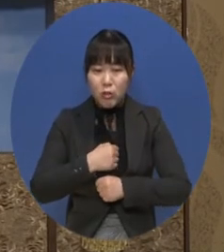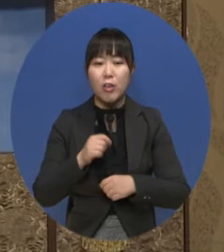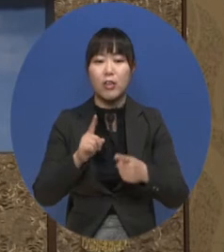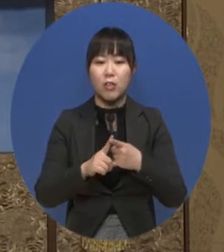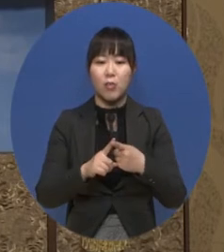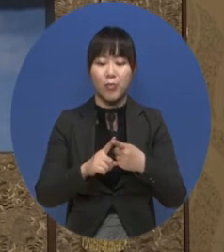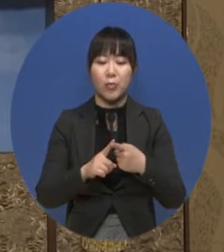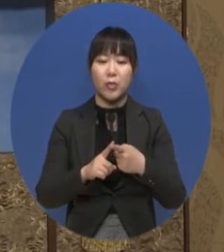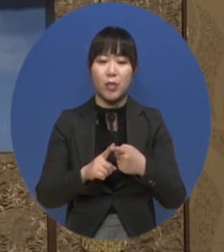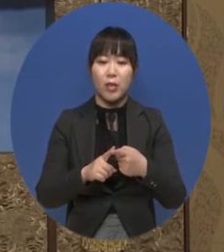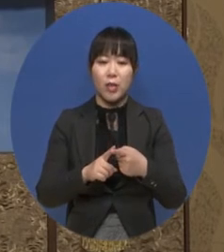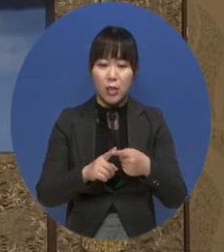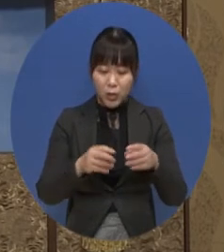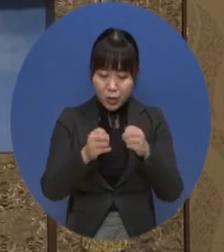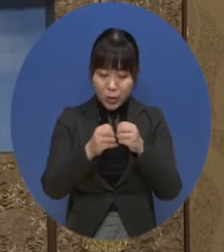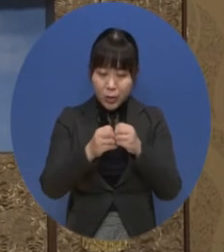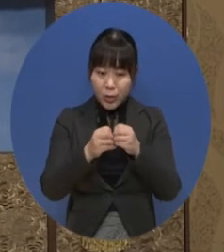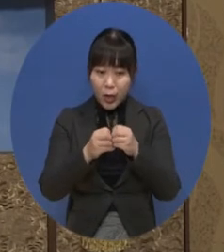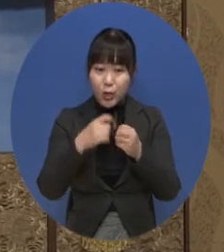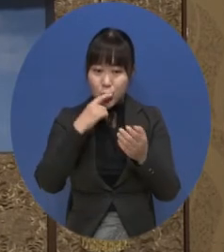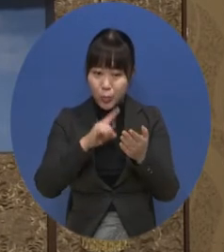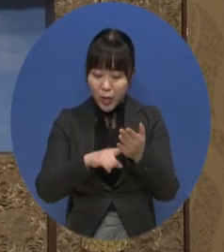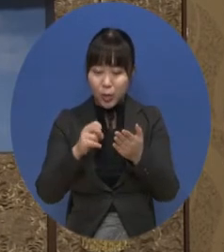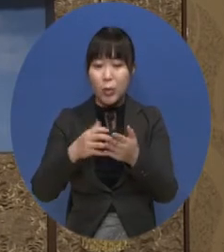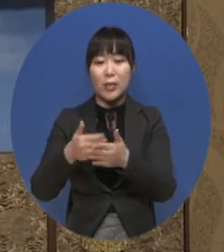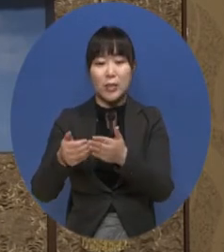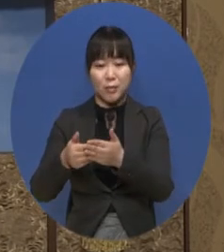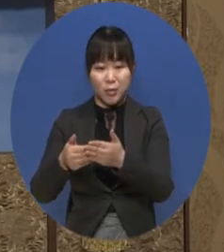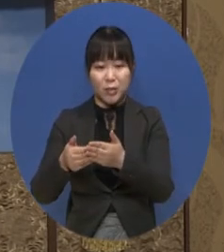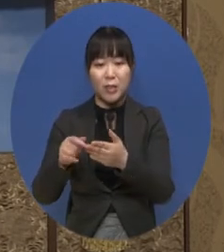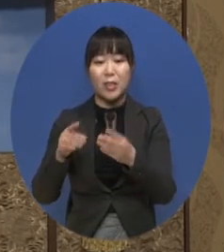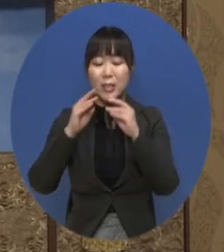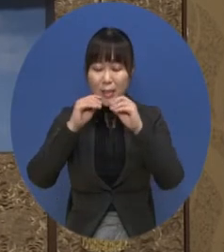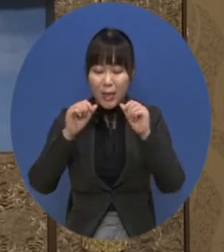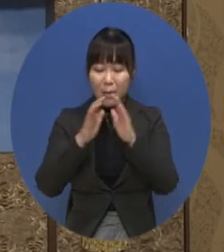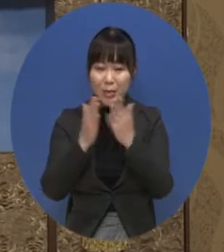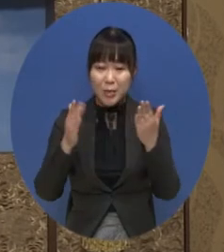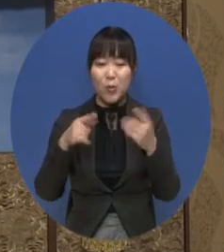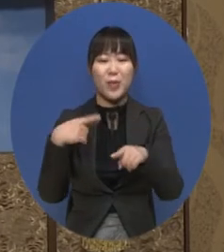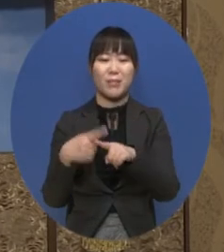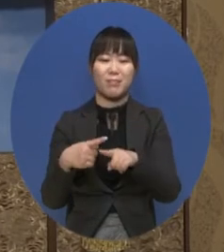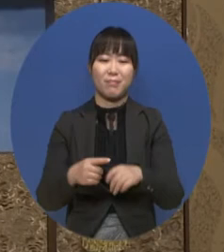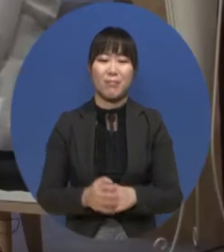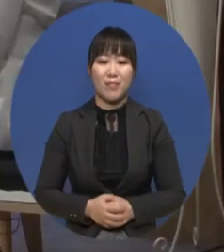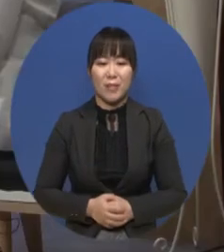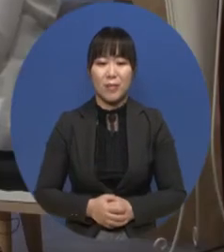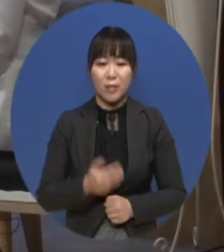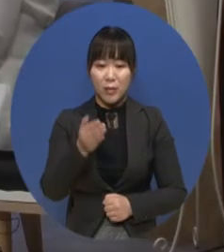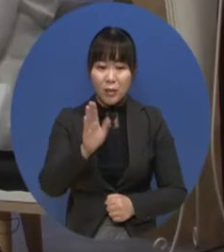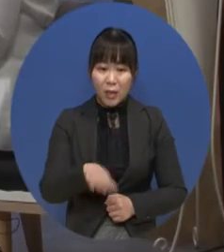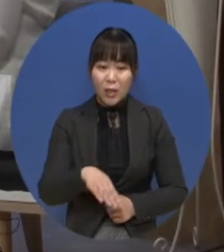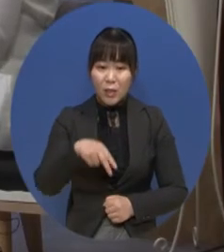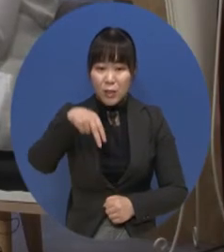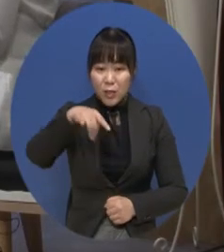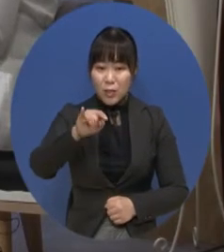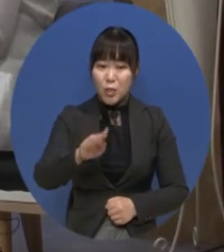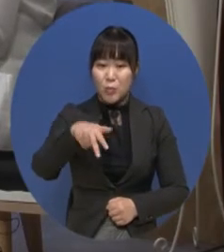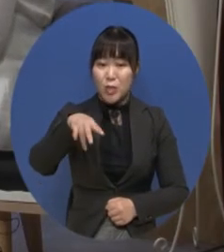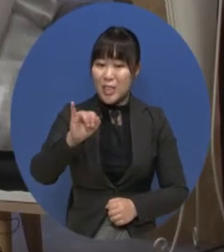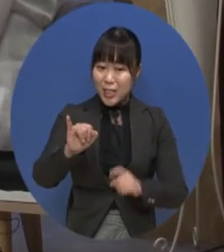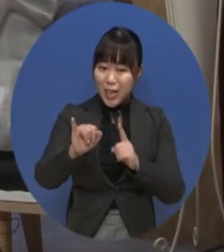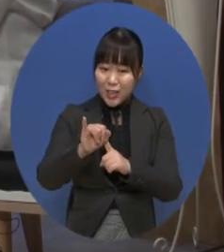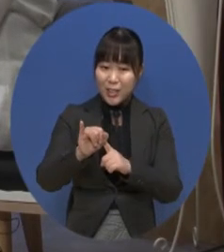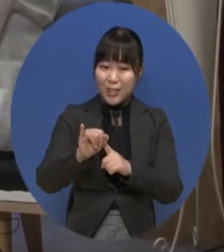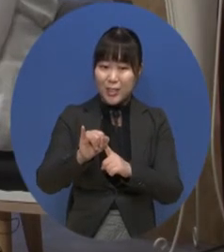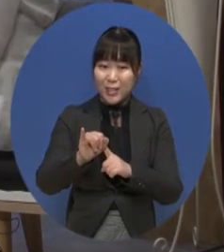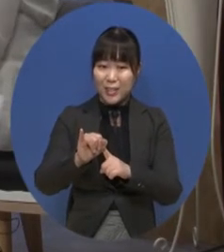거를 쉬운 글과 그림으로 만들어본 책이에요. 이 잡지도 이제 그렇게 해서 만들어졌고요. 네, 네 그 쉽지라는 그